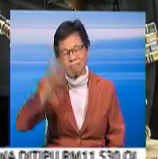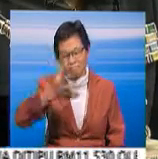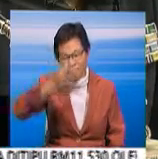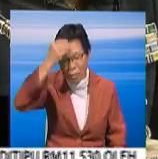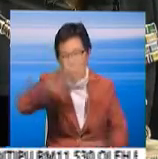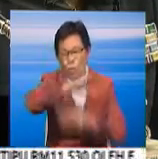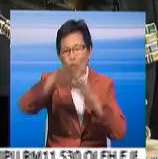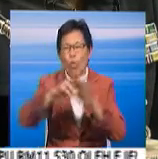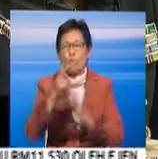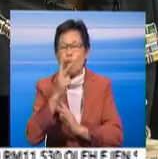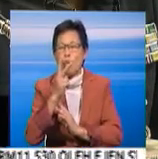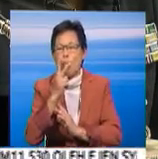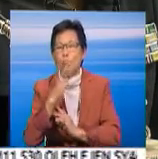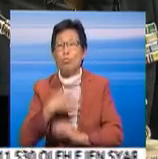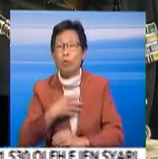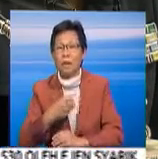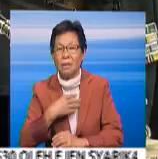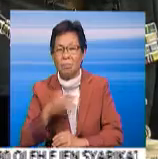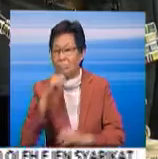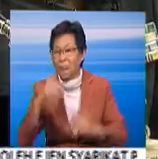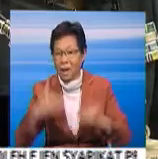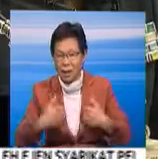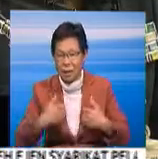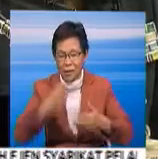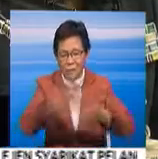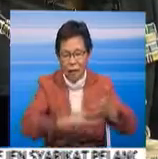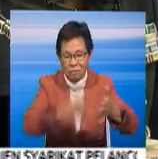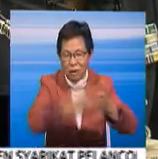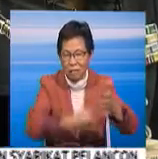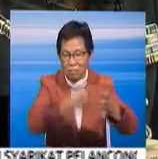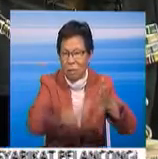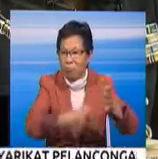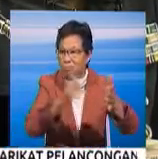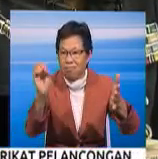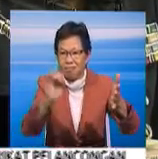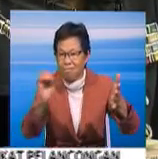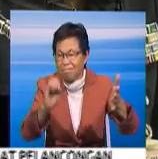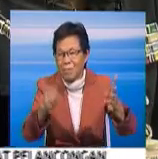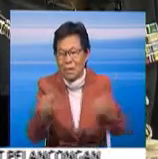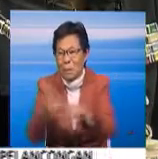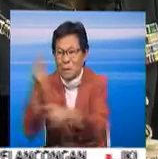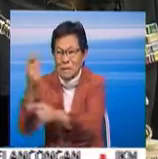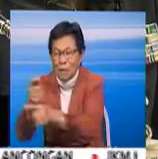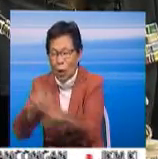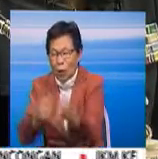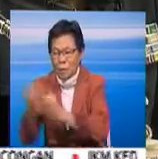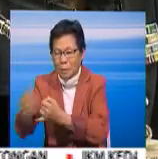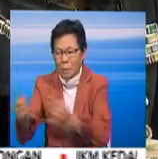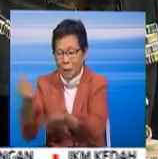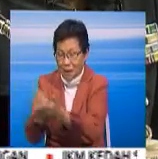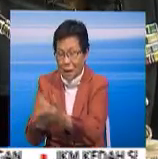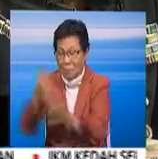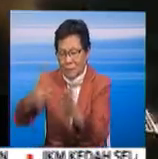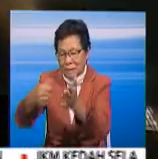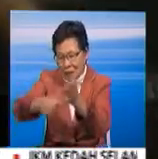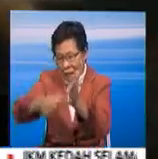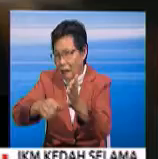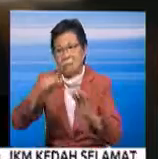semua rokok-rokok yang terdisita ini tidak mempunyai tax stamp seperti mana yang ditetapkan oleh pihak Jabatan Kastam Raja Malaysia.